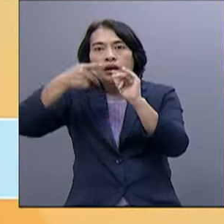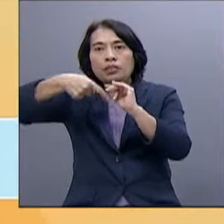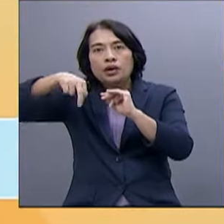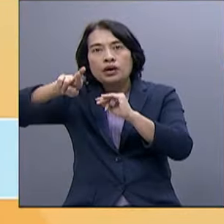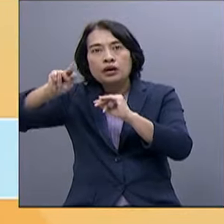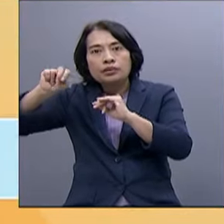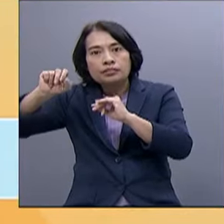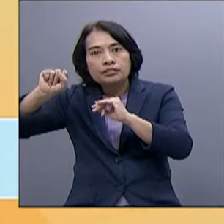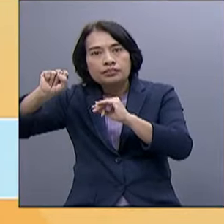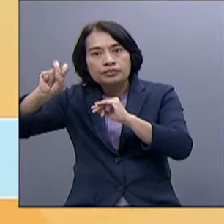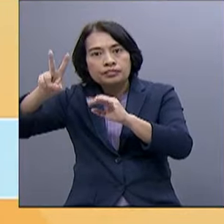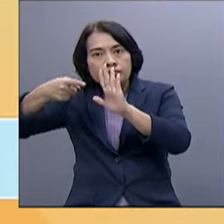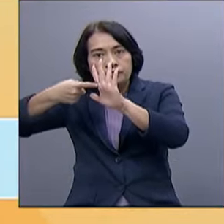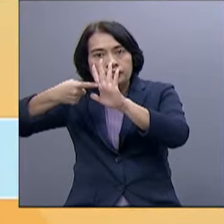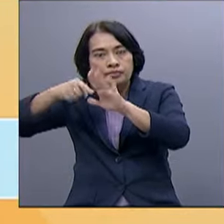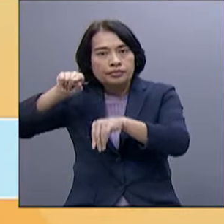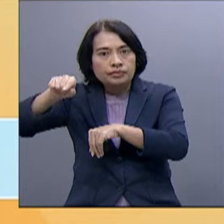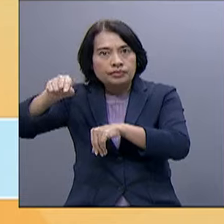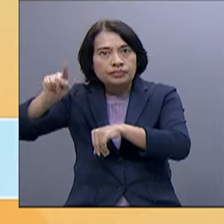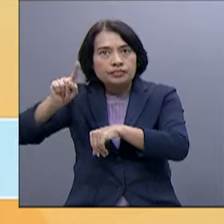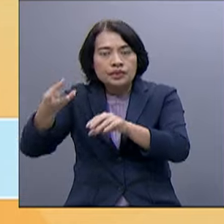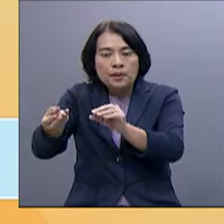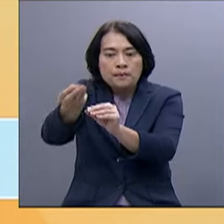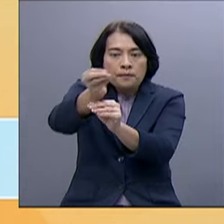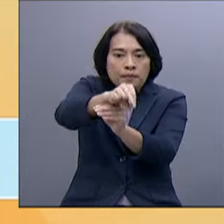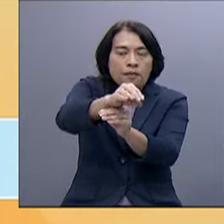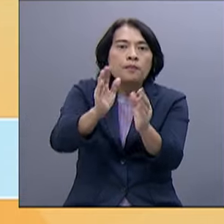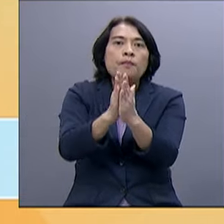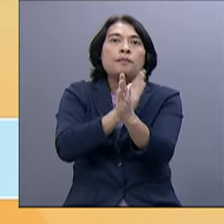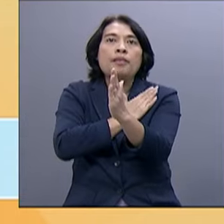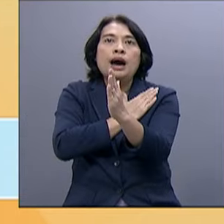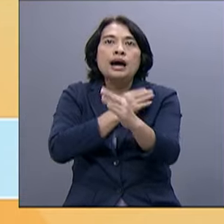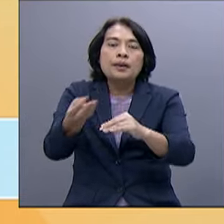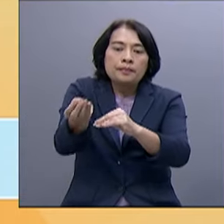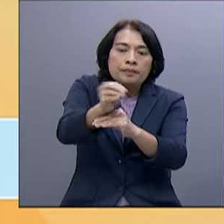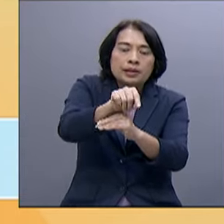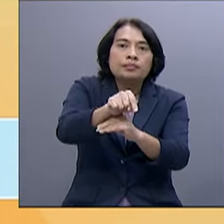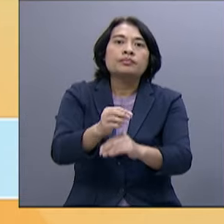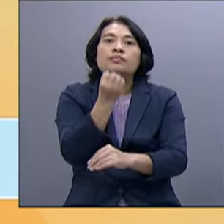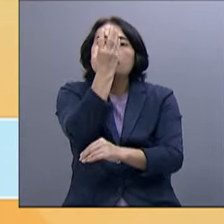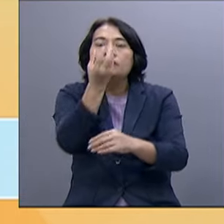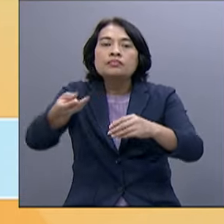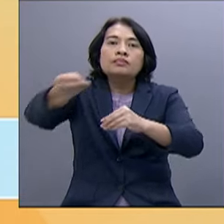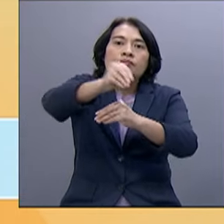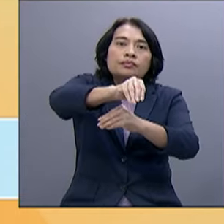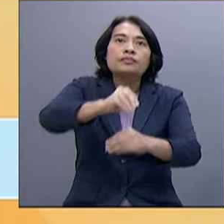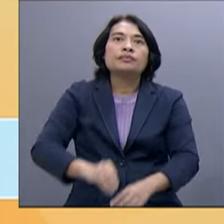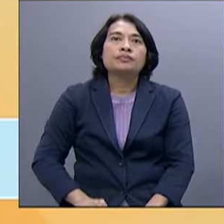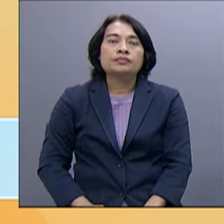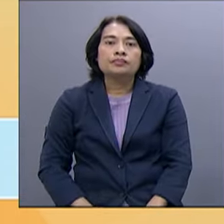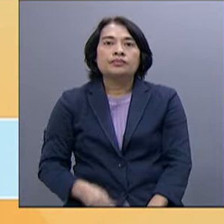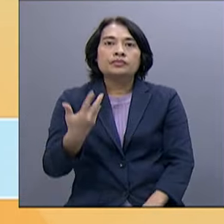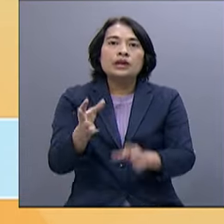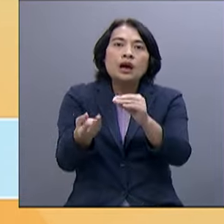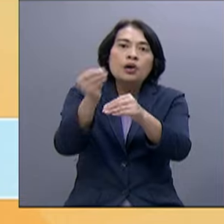จะเอาดอกข้าวพรรษามาใส่บาตรพระภิกษุสงฆ์นะครับเพื่อที่จะให้พระภิกษุสงฆ์เนี่ยนำดอกข้าวพรรษาไปถวาย